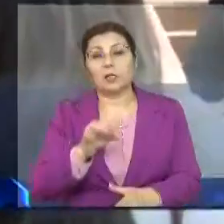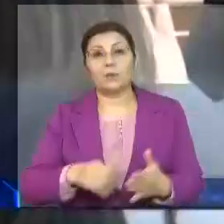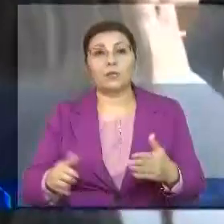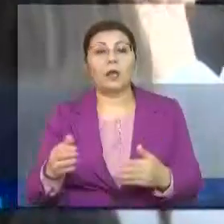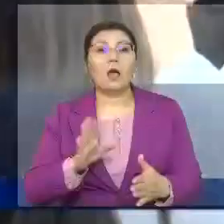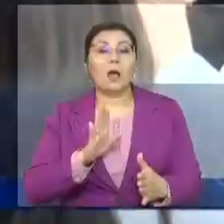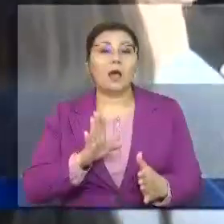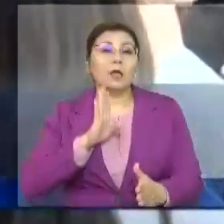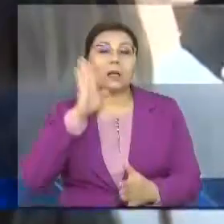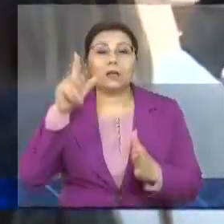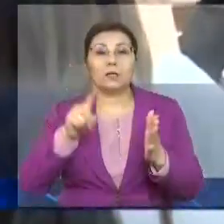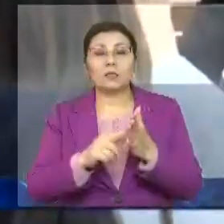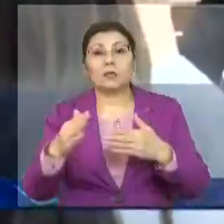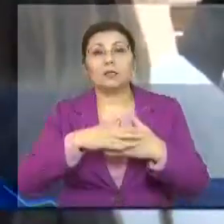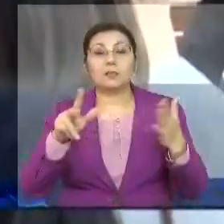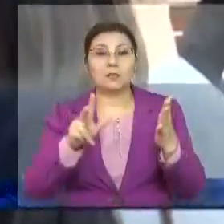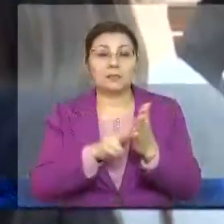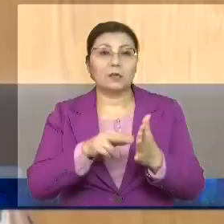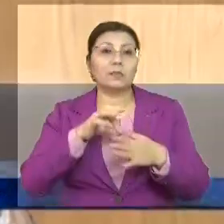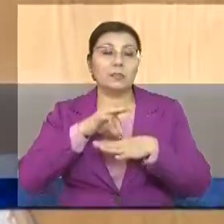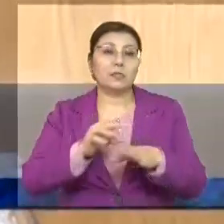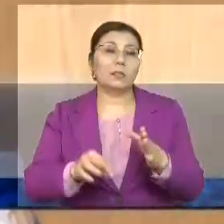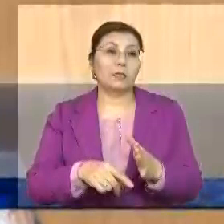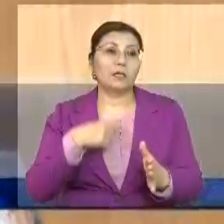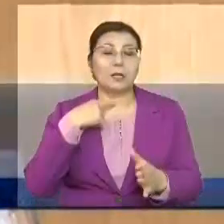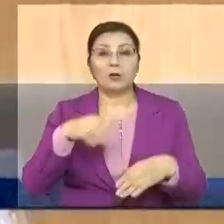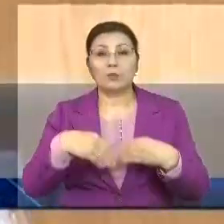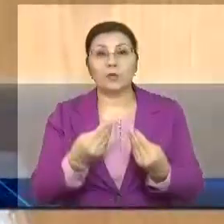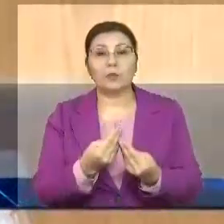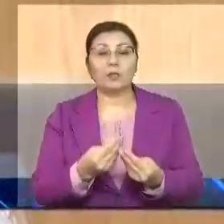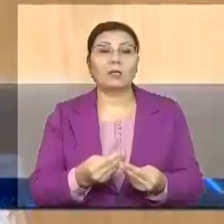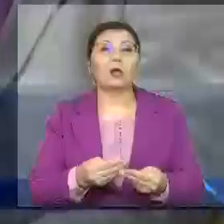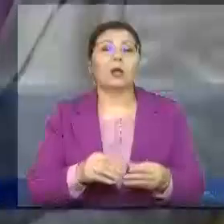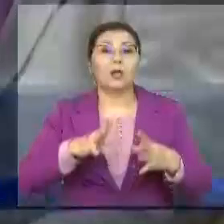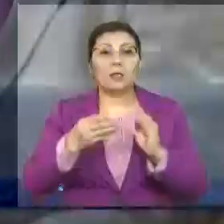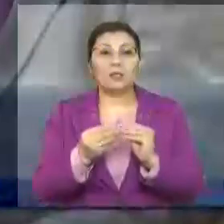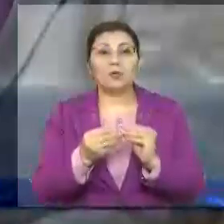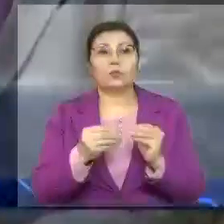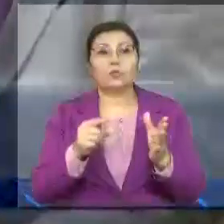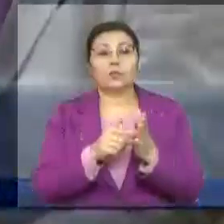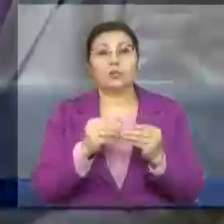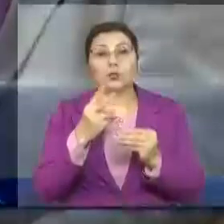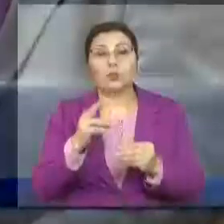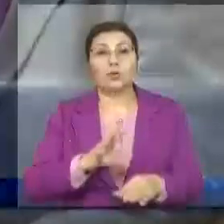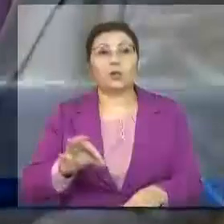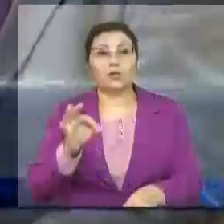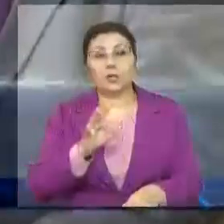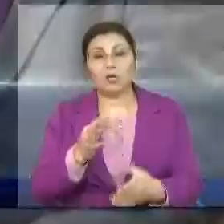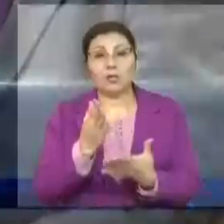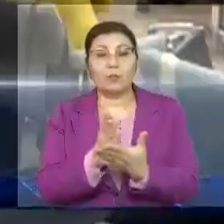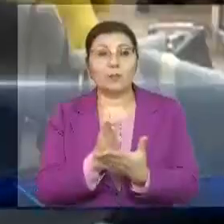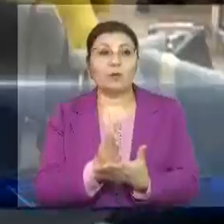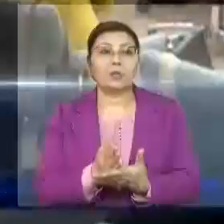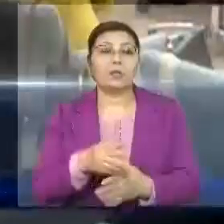кешкі 8-ге дейін референдум өтеді. Дауыс беру нәтижелері 7-12 қазан аралығында жарияланады. Елімізде дауыс беру құқығына